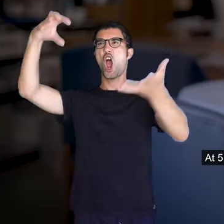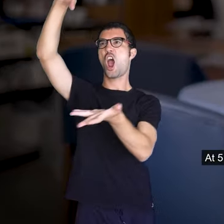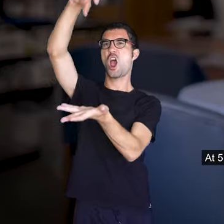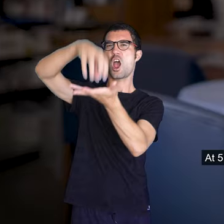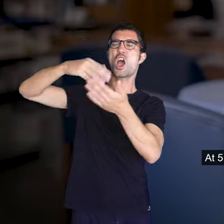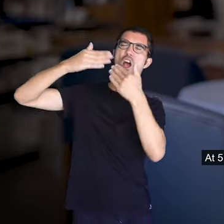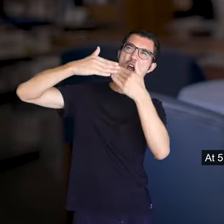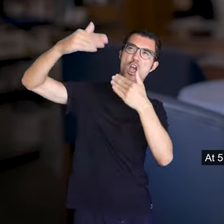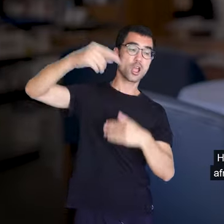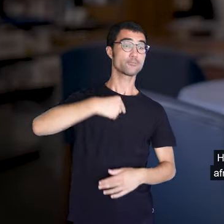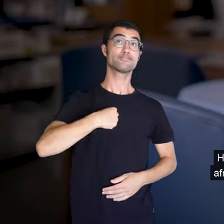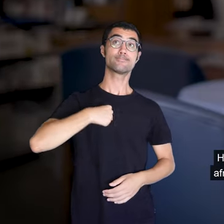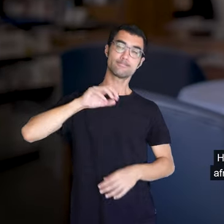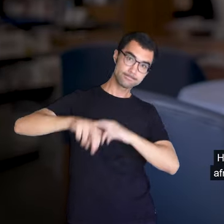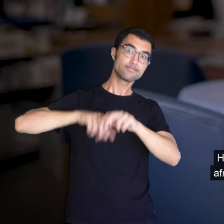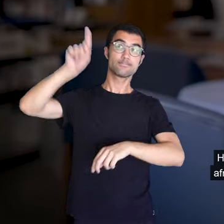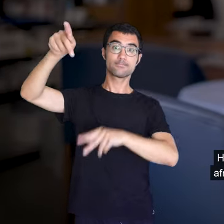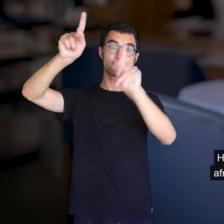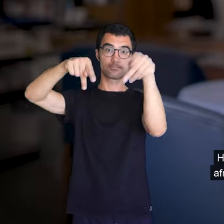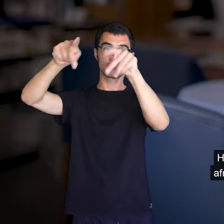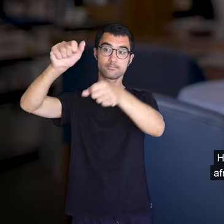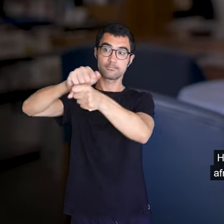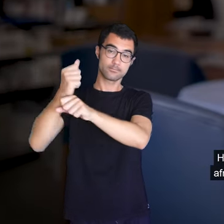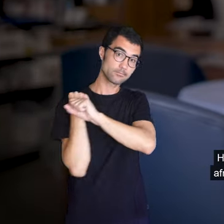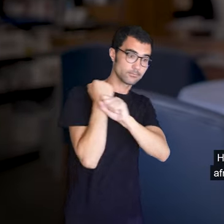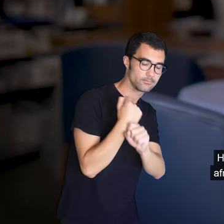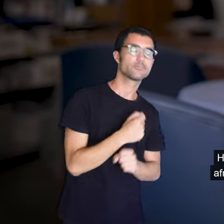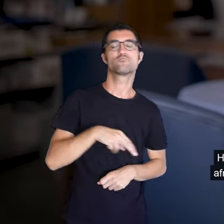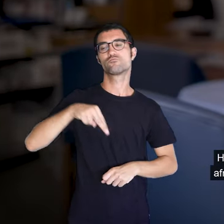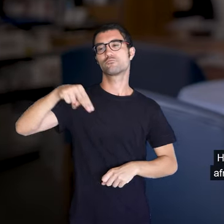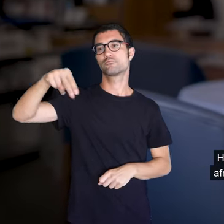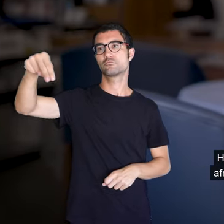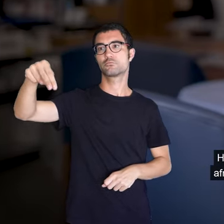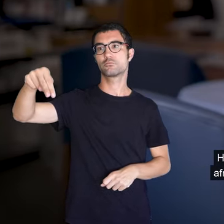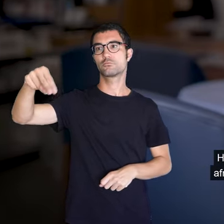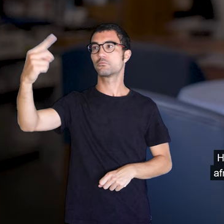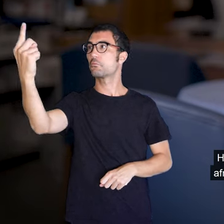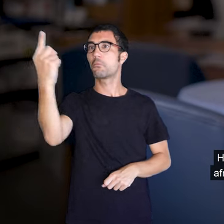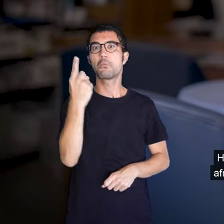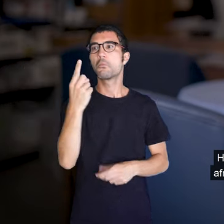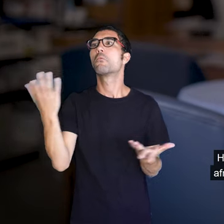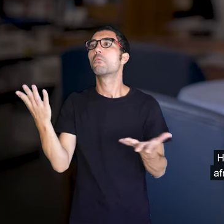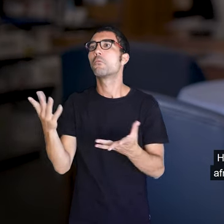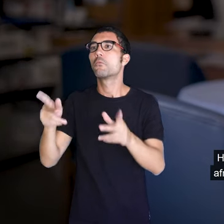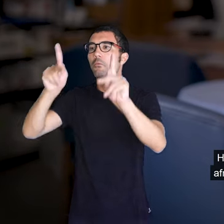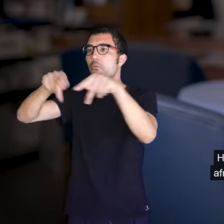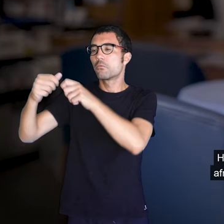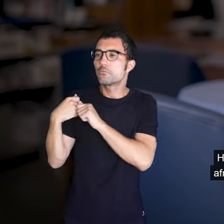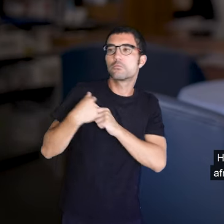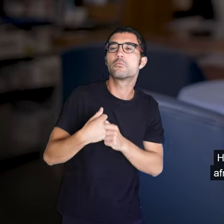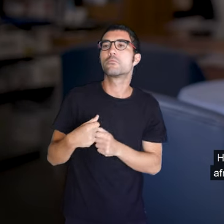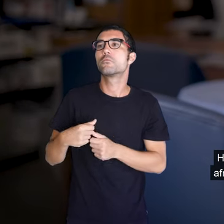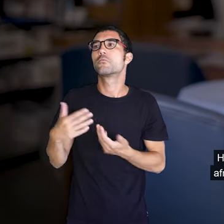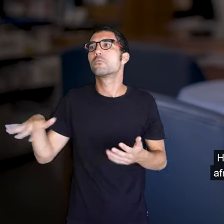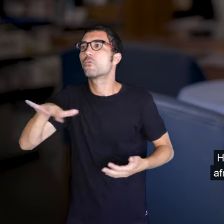bastant lluny. Diu, vaig a cercar els homes. Ell va venir, però els homes no en vengué cap.